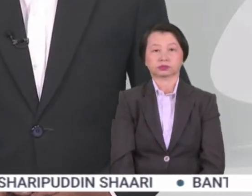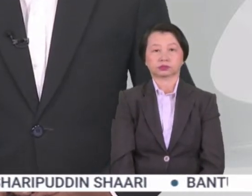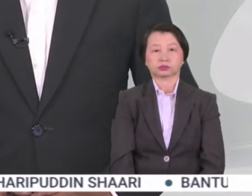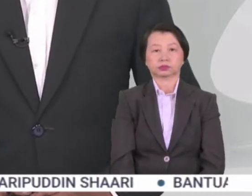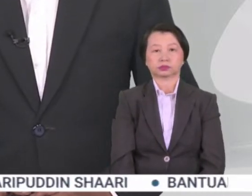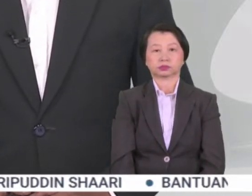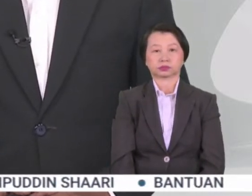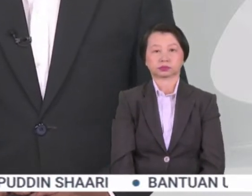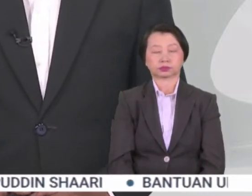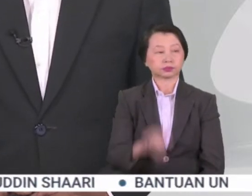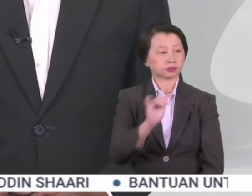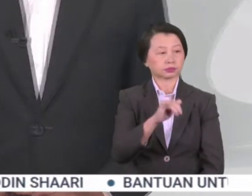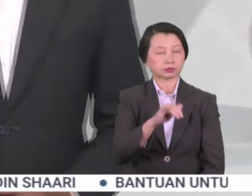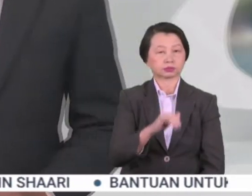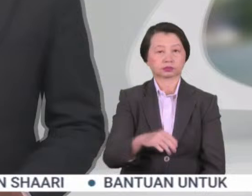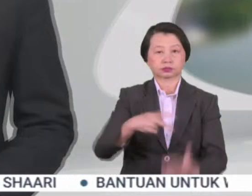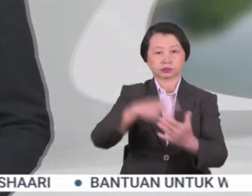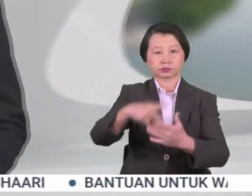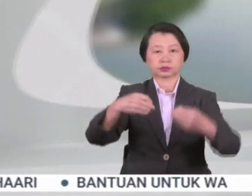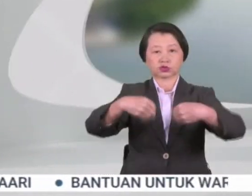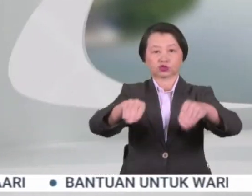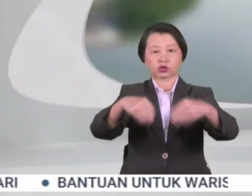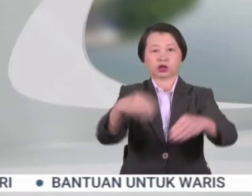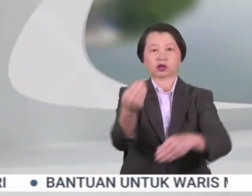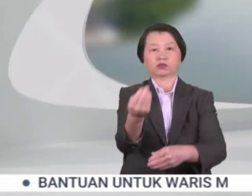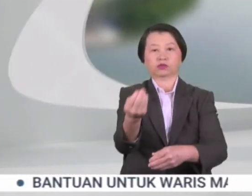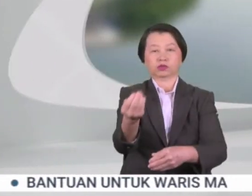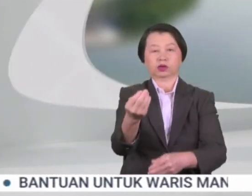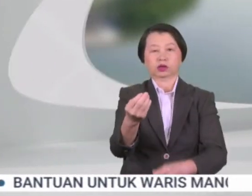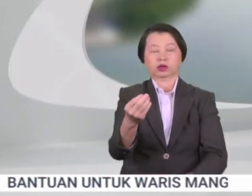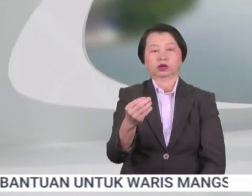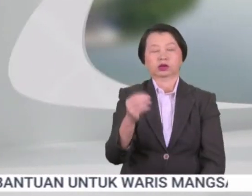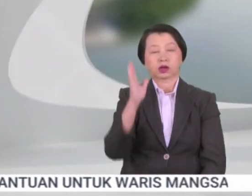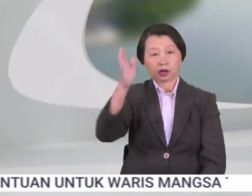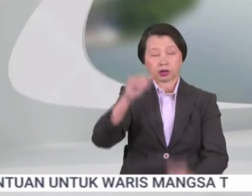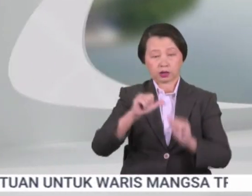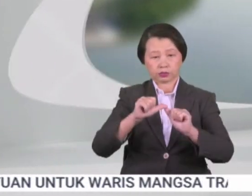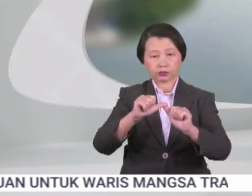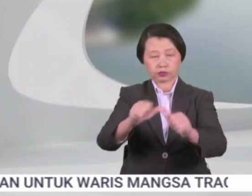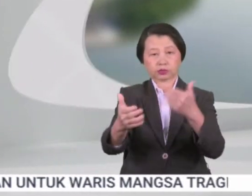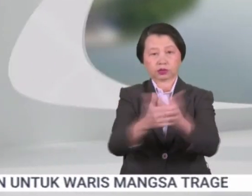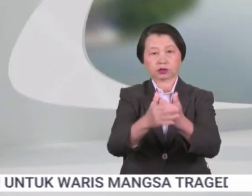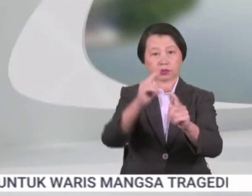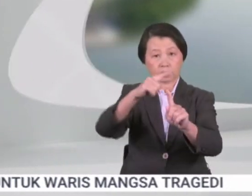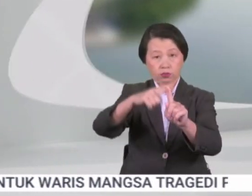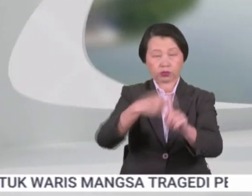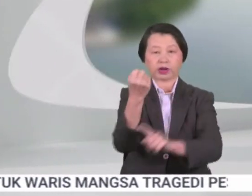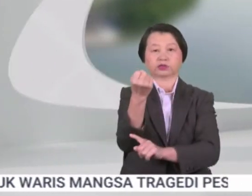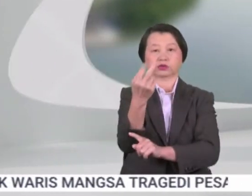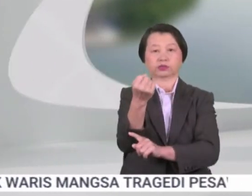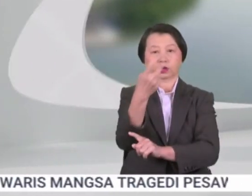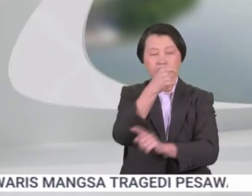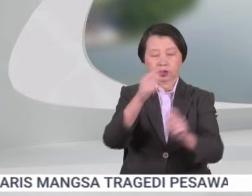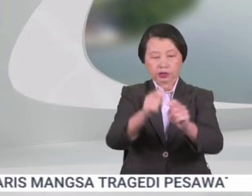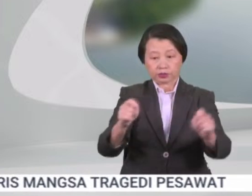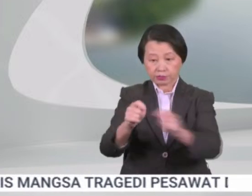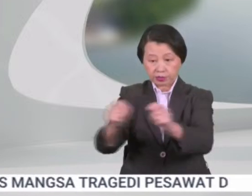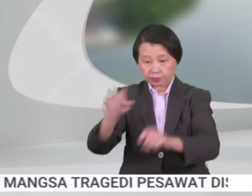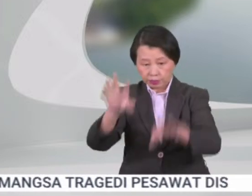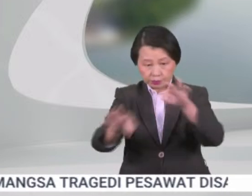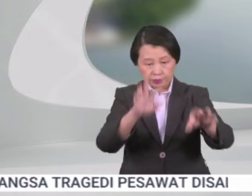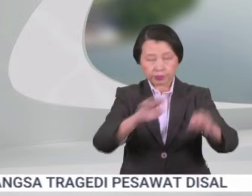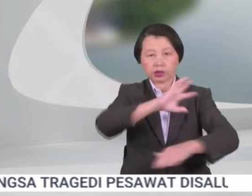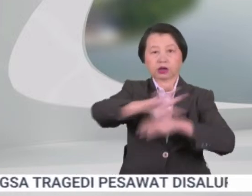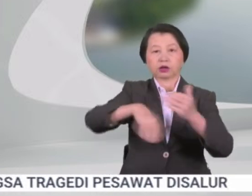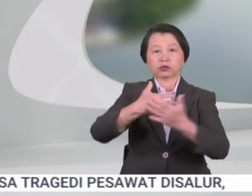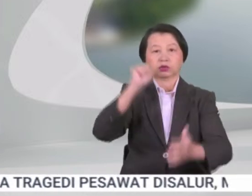silakan Ya Nurul program jualan Rahmah pjr bergerak akan diteruskan sehingga disember tahun ini ke lokasi-lokasi terpilih di seluruh